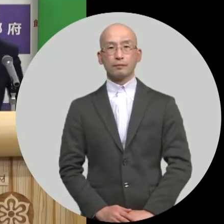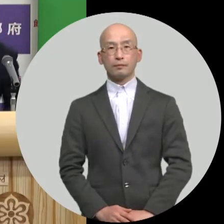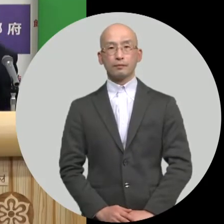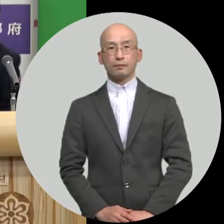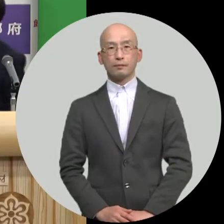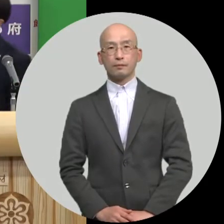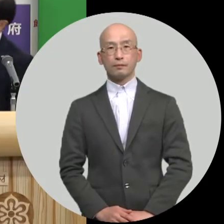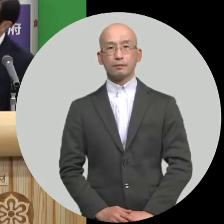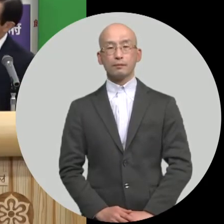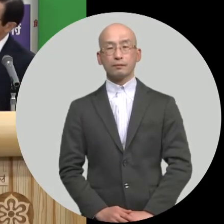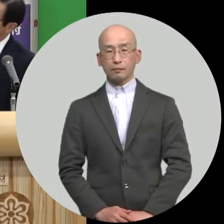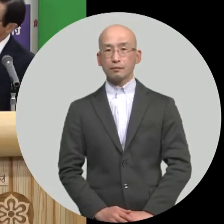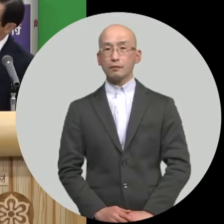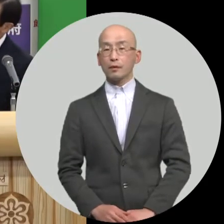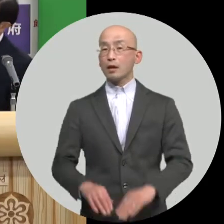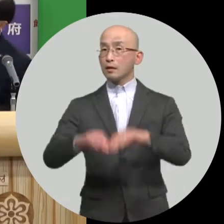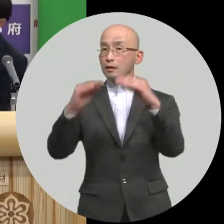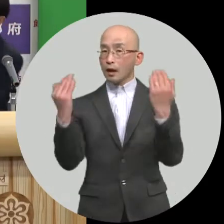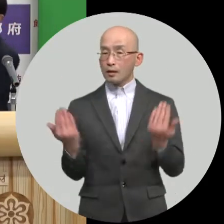まず全体の要請事項、